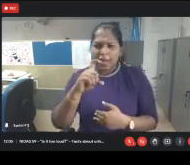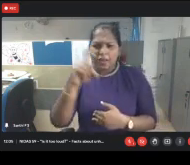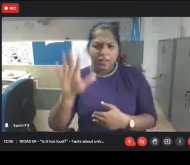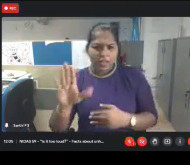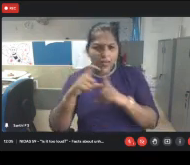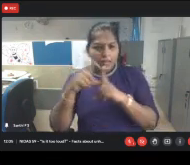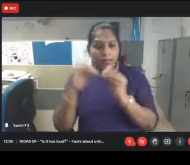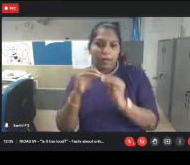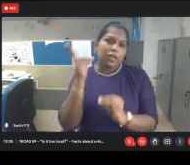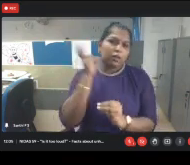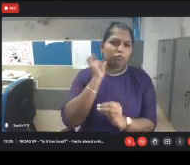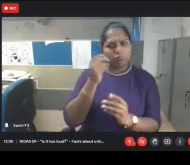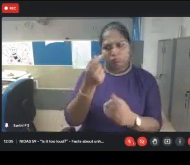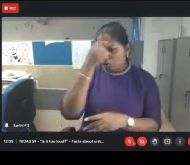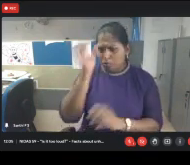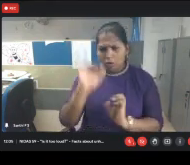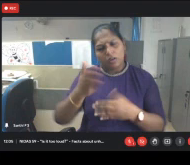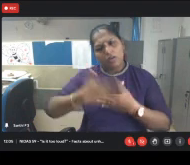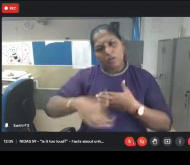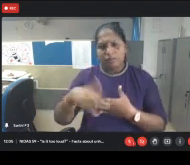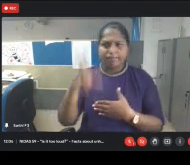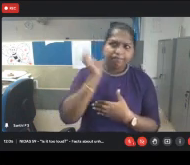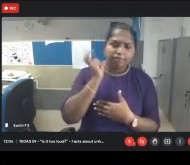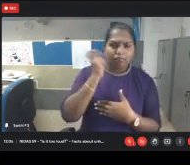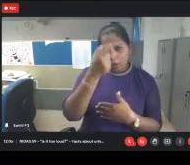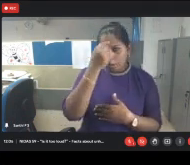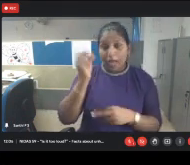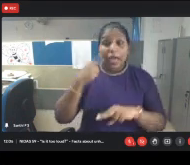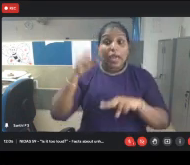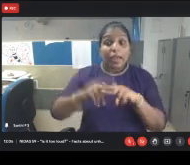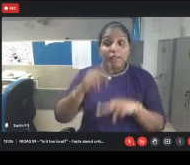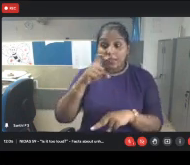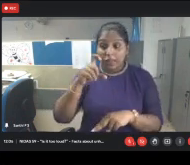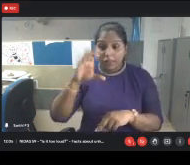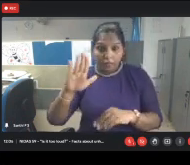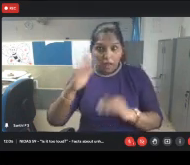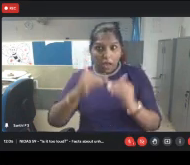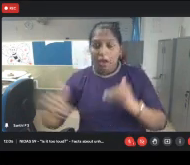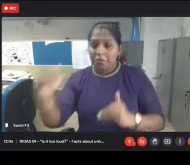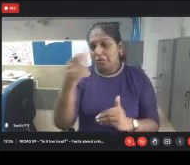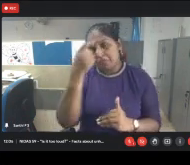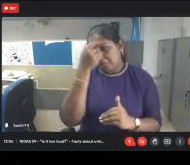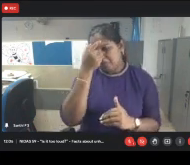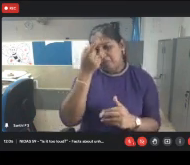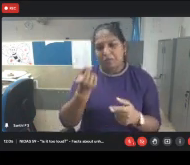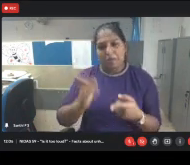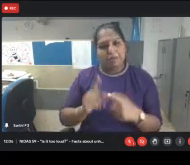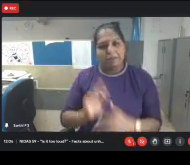സാർ, ഇപ്പോ 85 decibel ശബ്ദം 80 decibelന് താഴെയാണ് നമുക്ക് സേഫ് ലിസണിങ് എന്ന് പറയുന്നത്. അപ്പോ